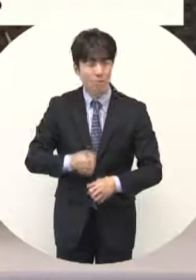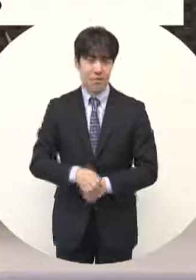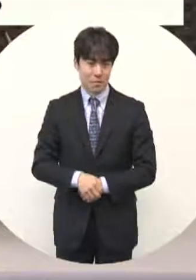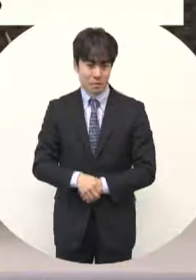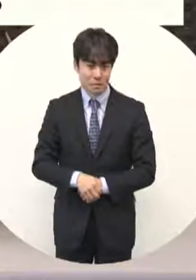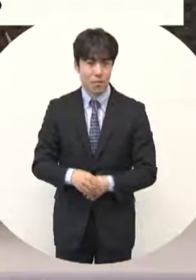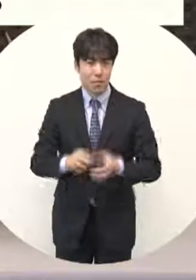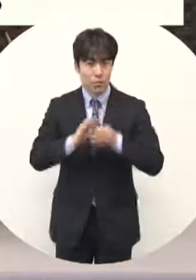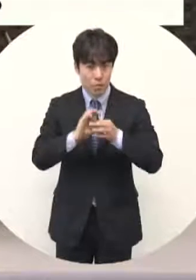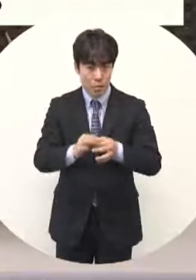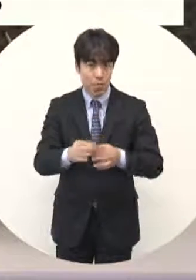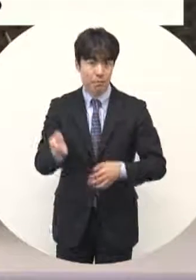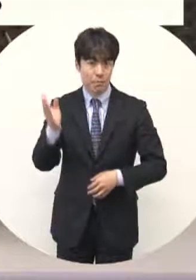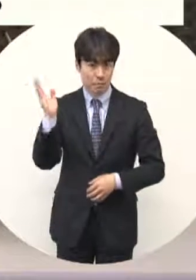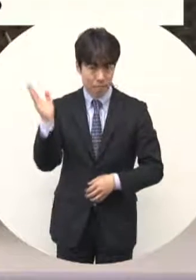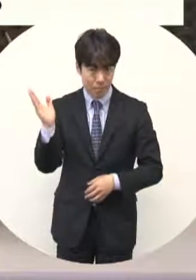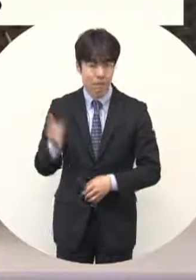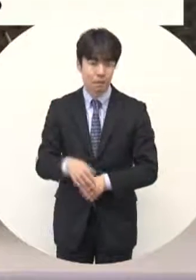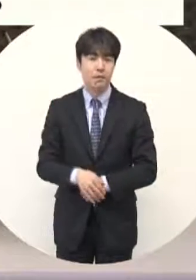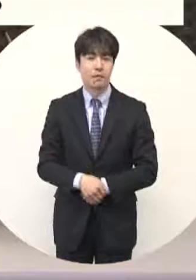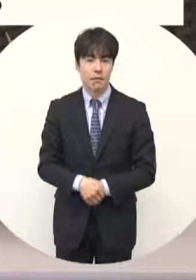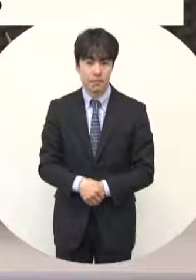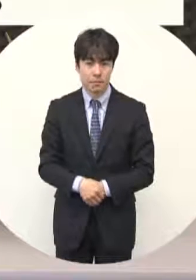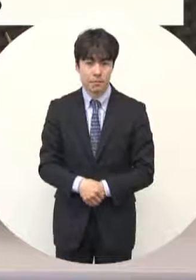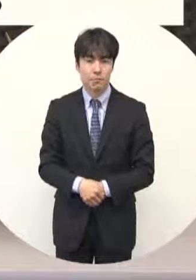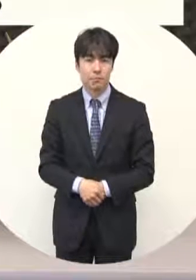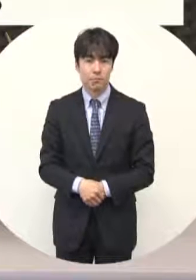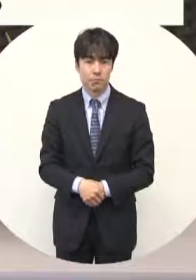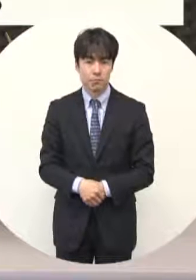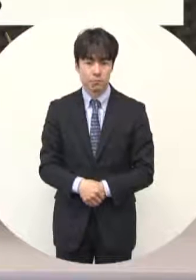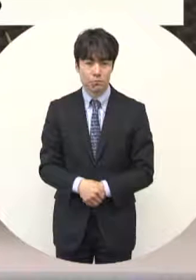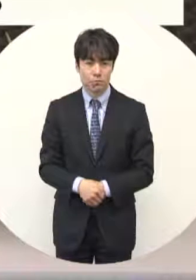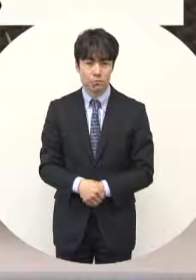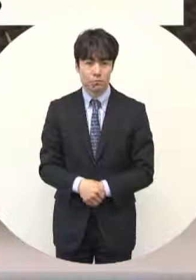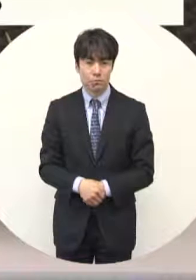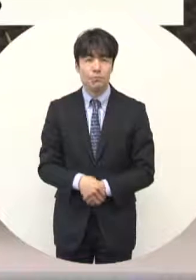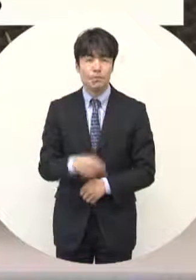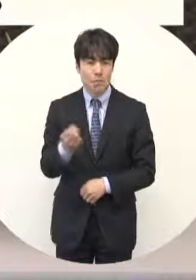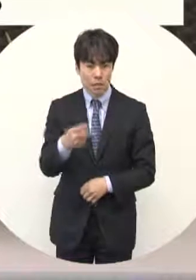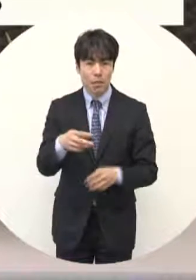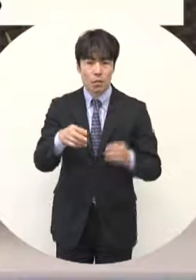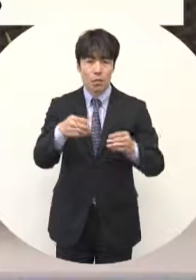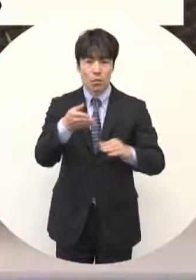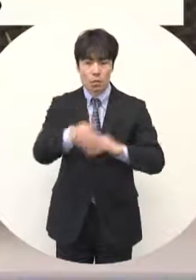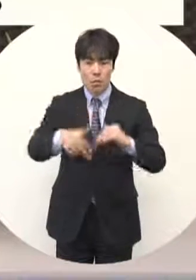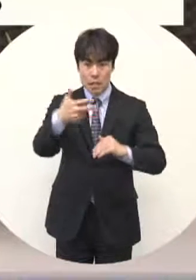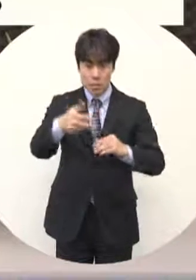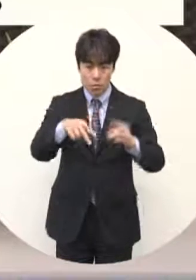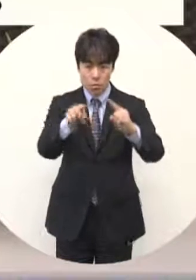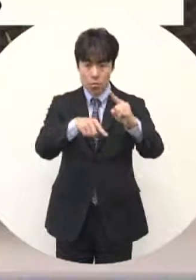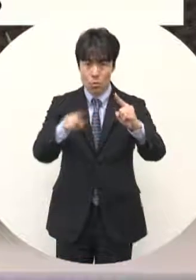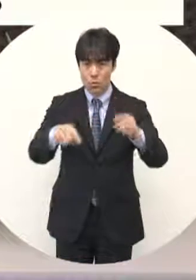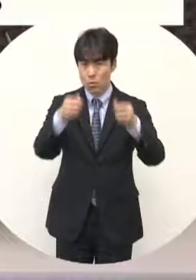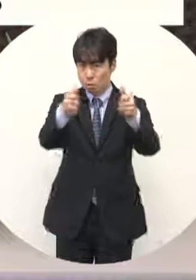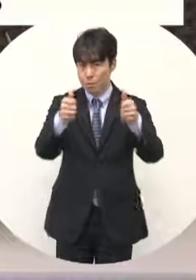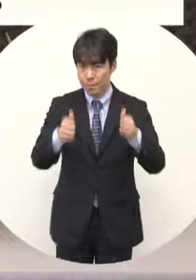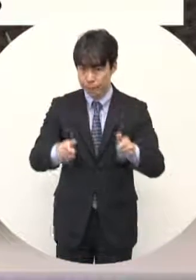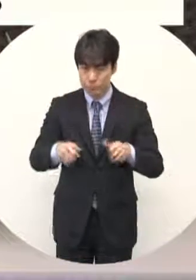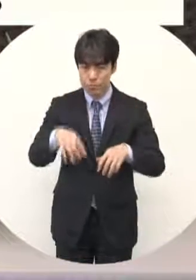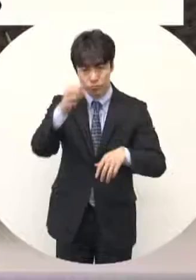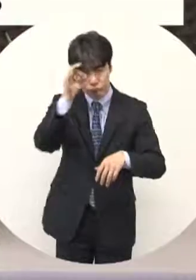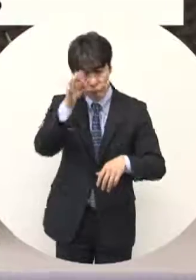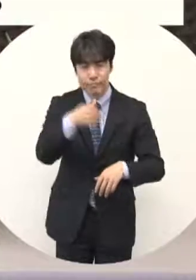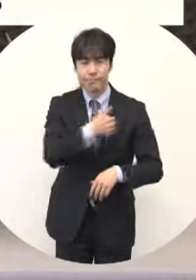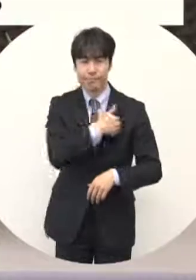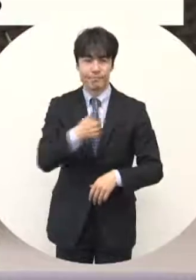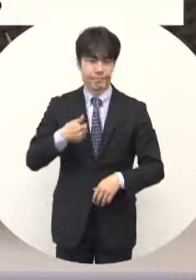続きは YouTube で越谷市公式チャンネルを検索、または越谷市公式ホームページでご覧いただ